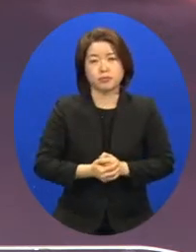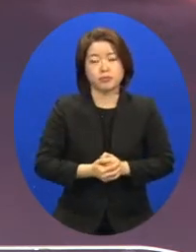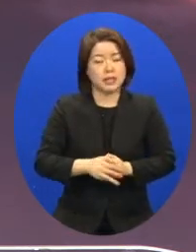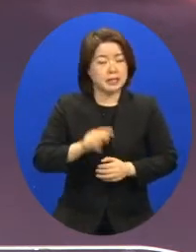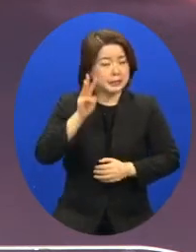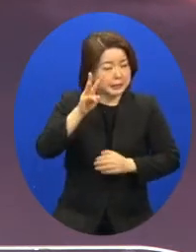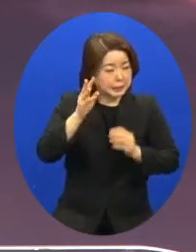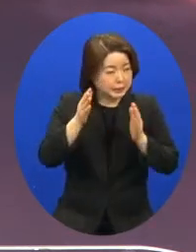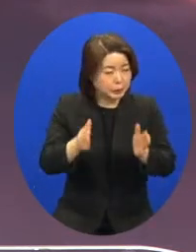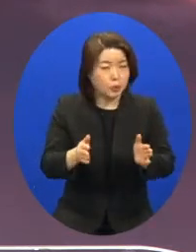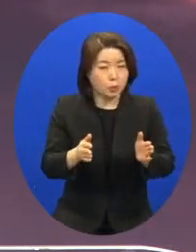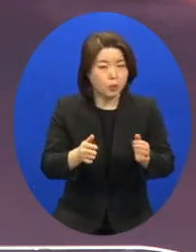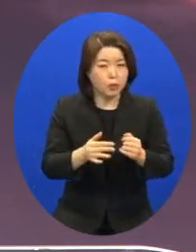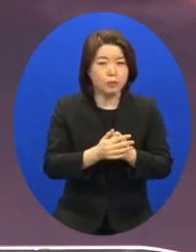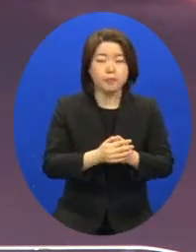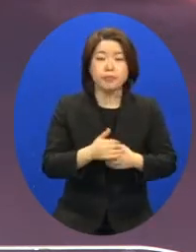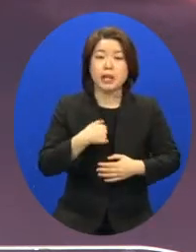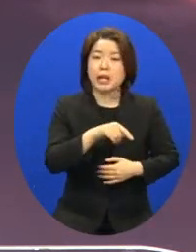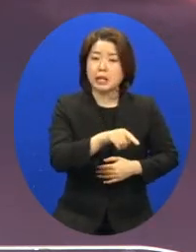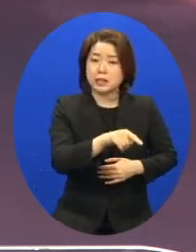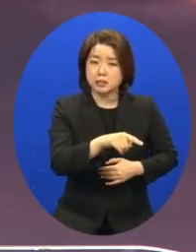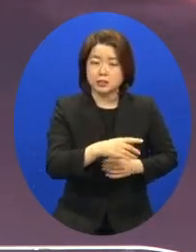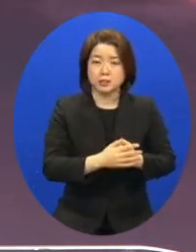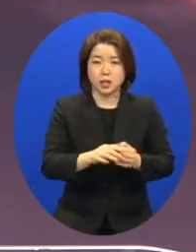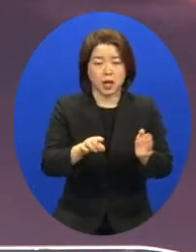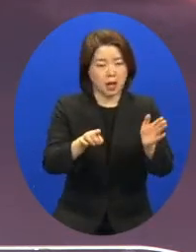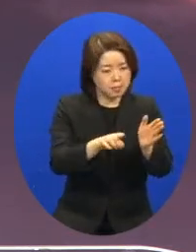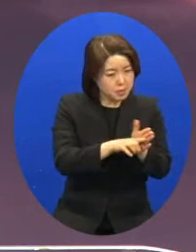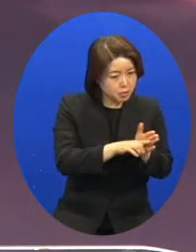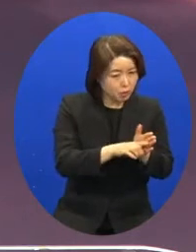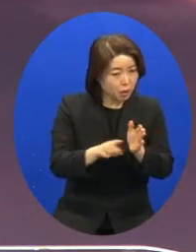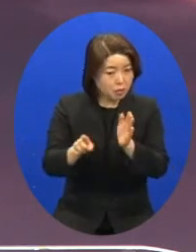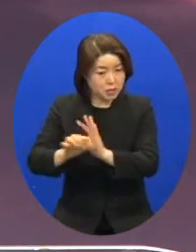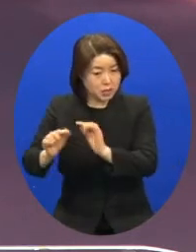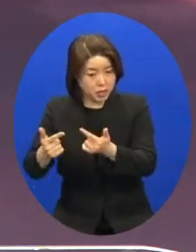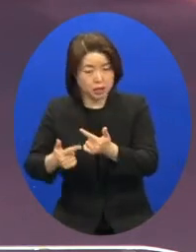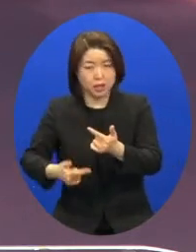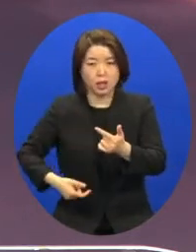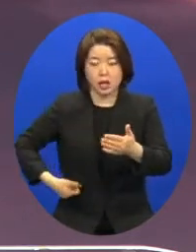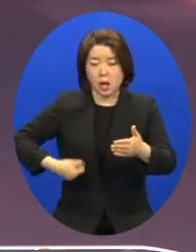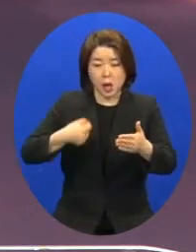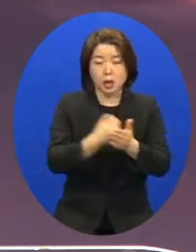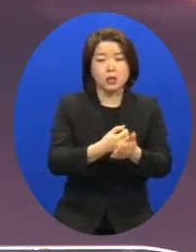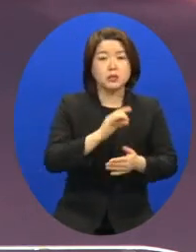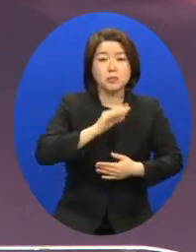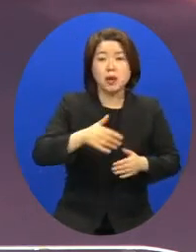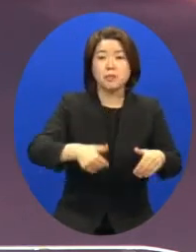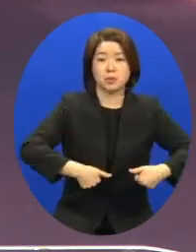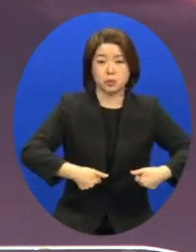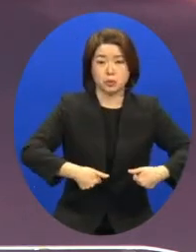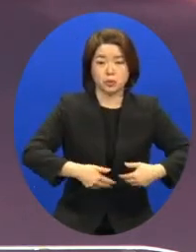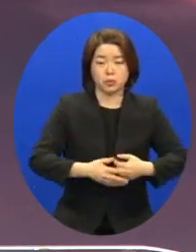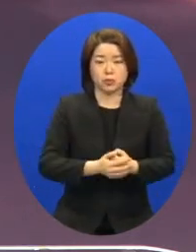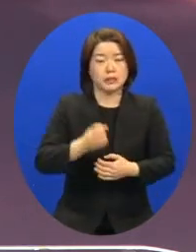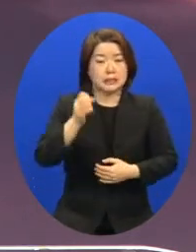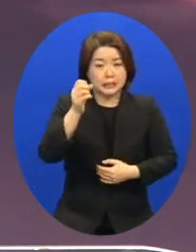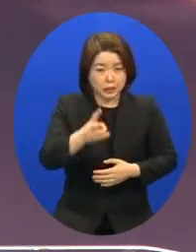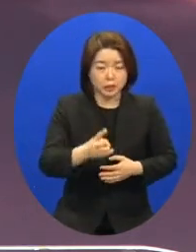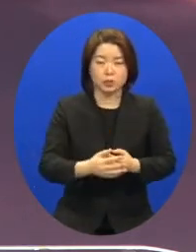3일째에 이거는 믿을 거냐 안 믿을 거냐 결론만 필요한 것이구나. 그리고